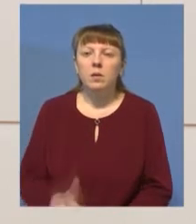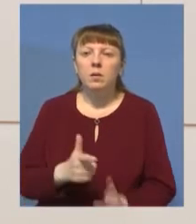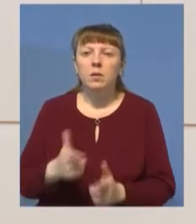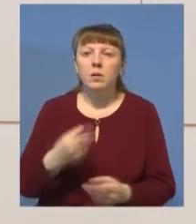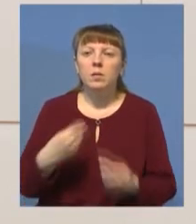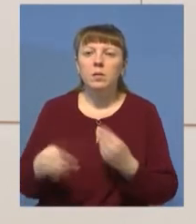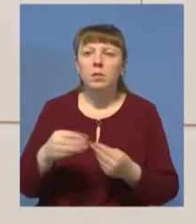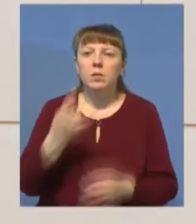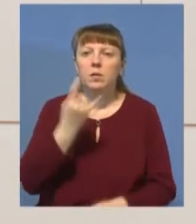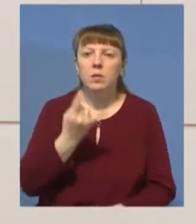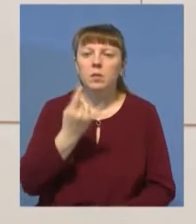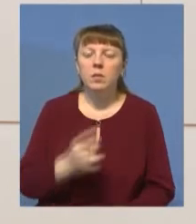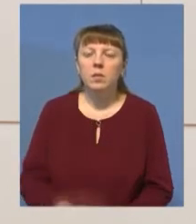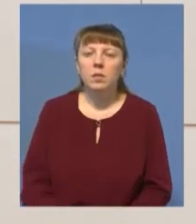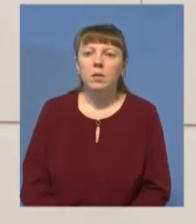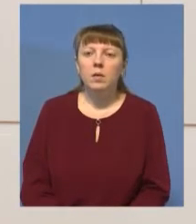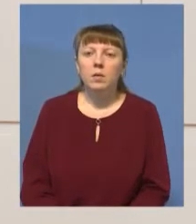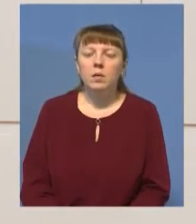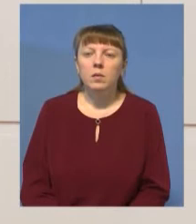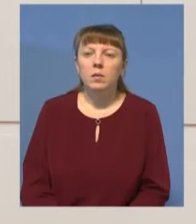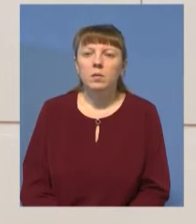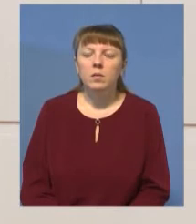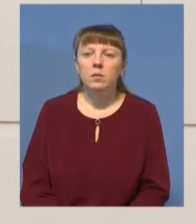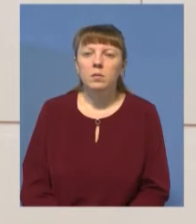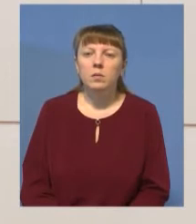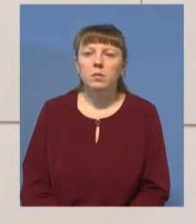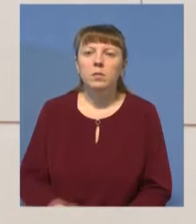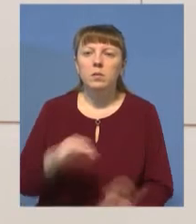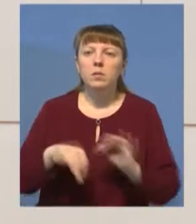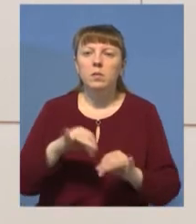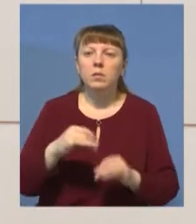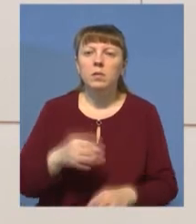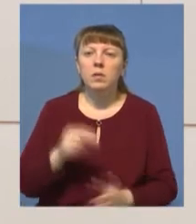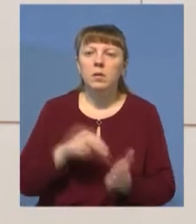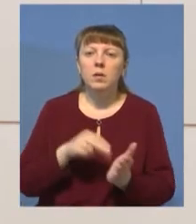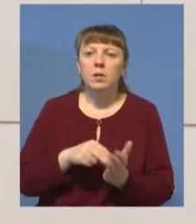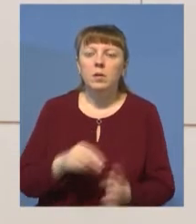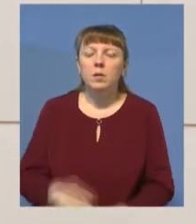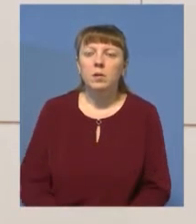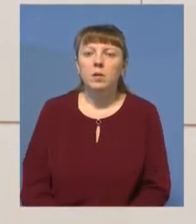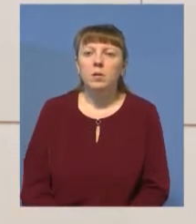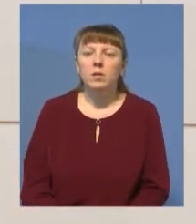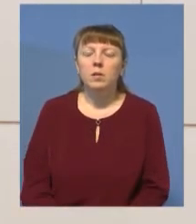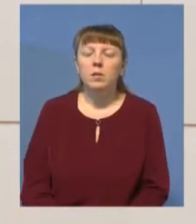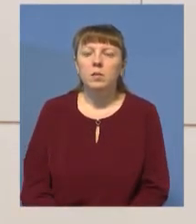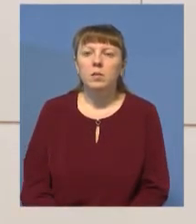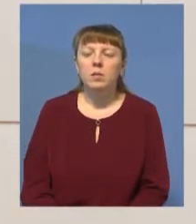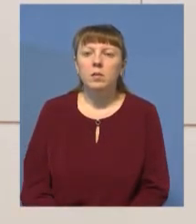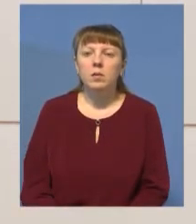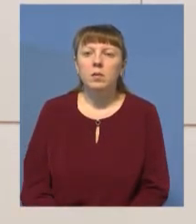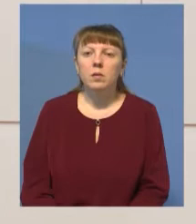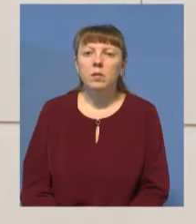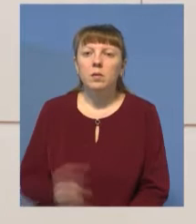изготовления пластикового окна были сторонами оговорены по общей стоимости этих услуг, была